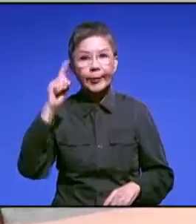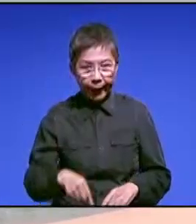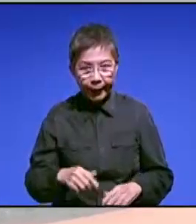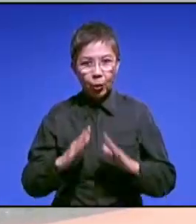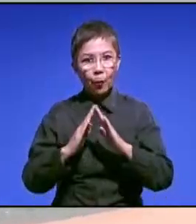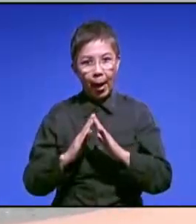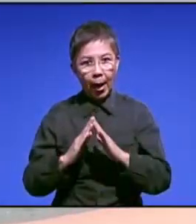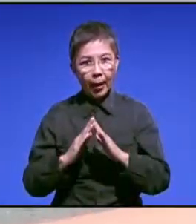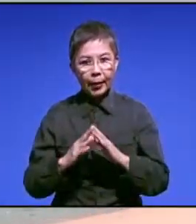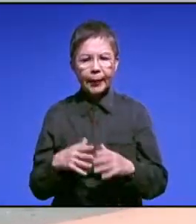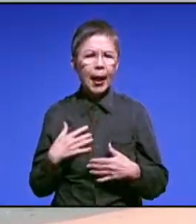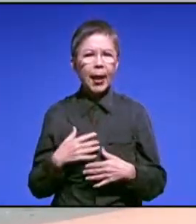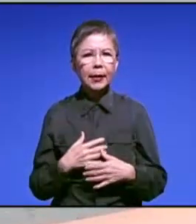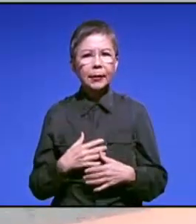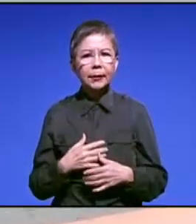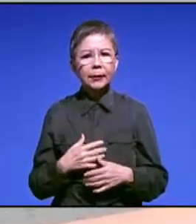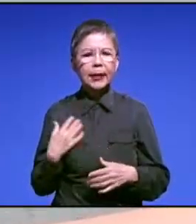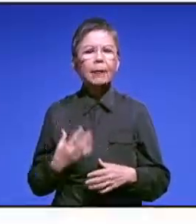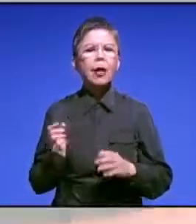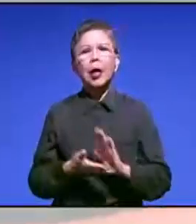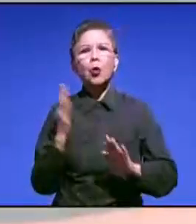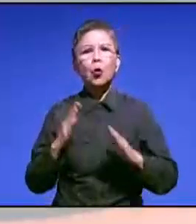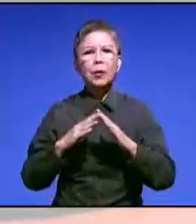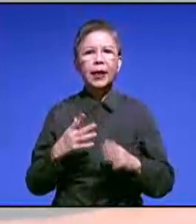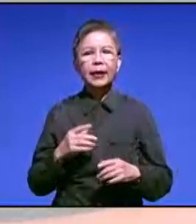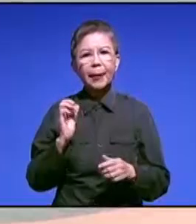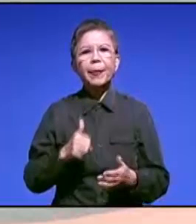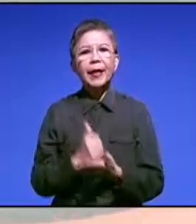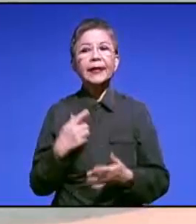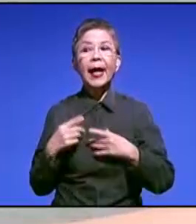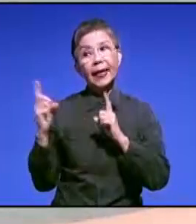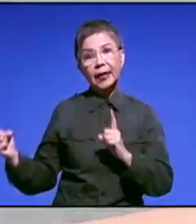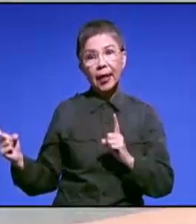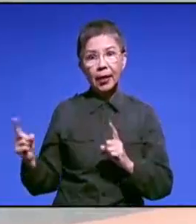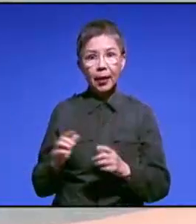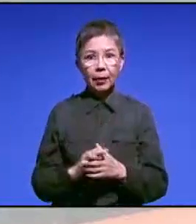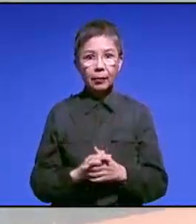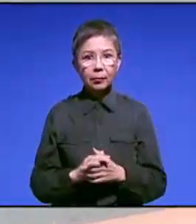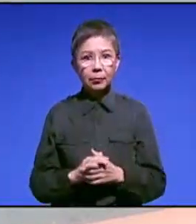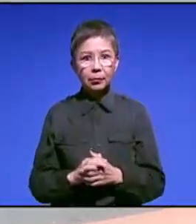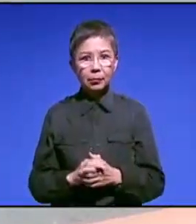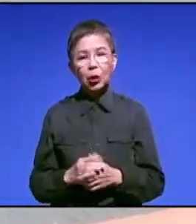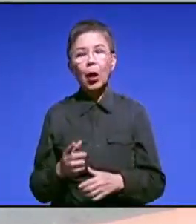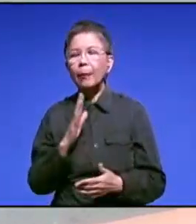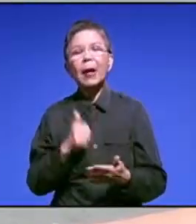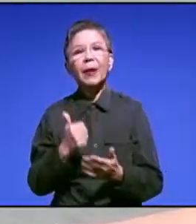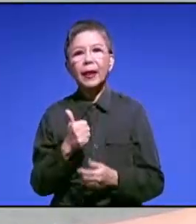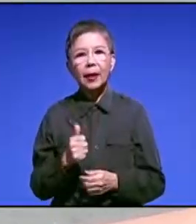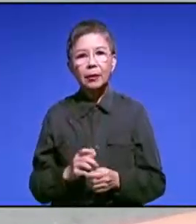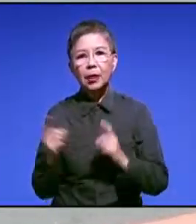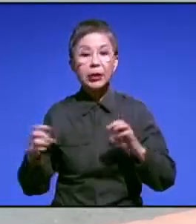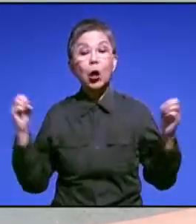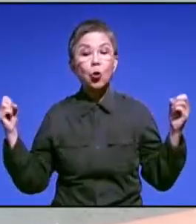gitu di rumah ya asal jaga jarak aja gitu kan Ya yang penting kita ini aja jaga jarak aja gitu jangan-jangan